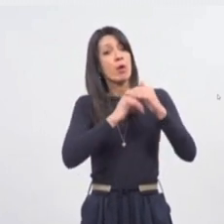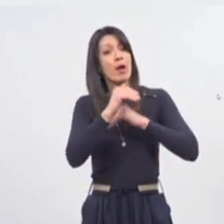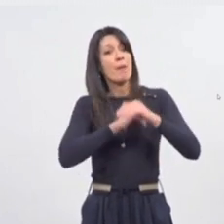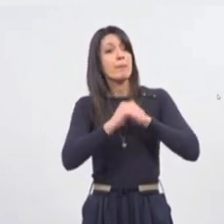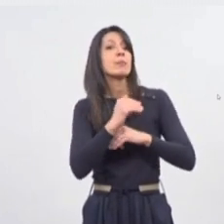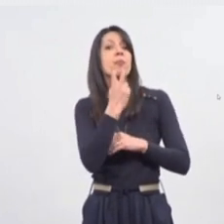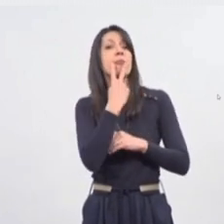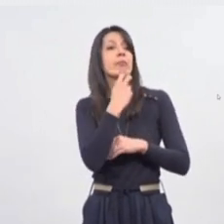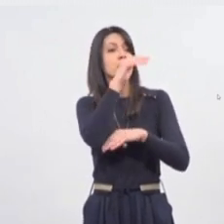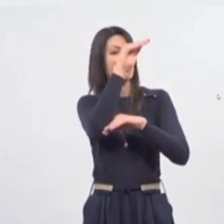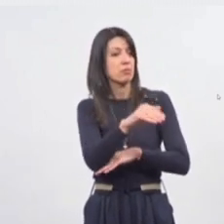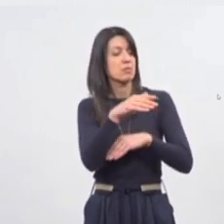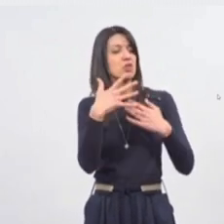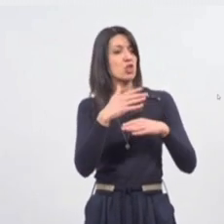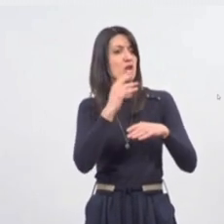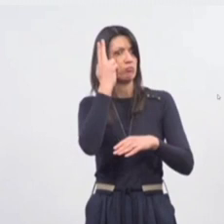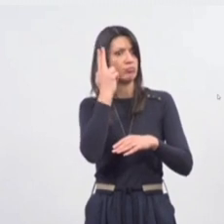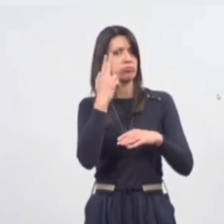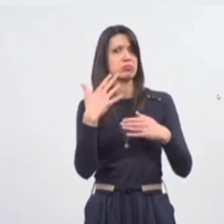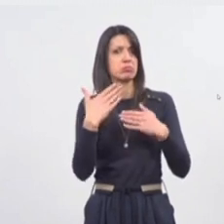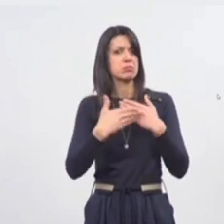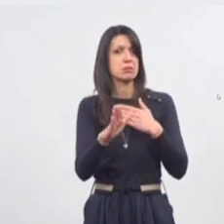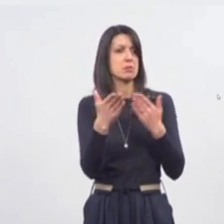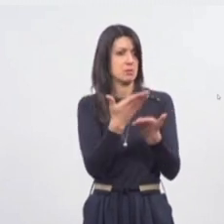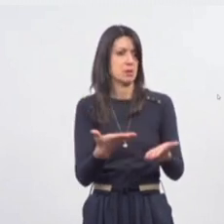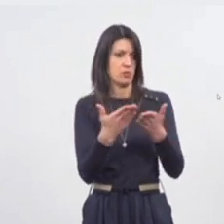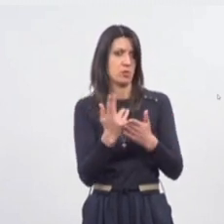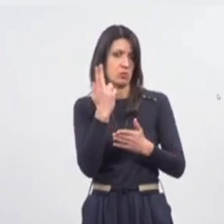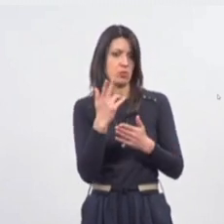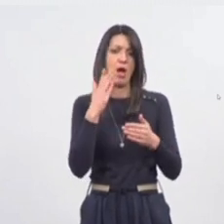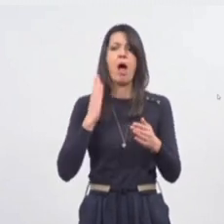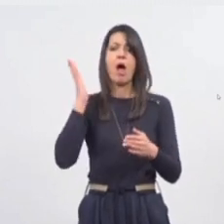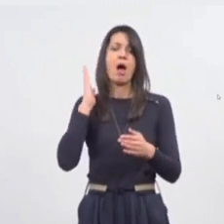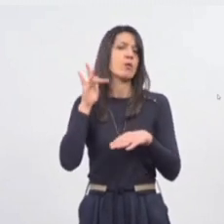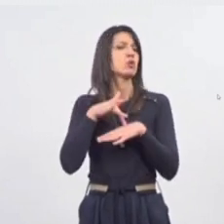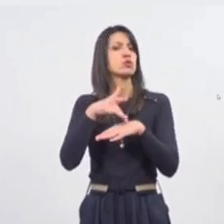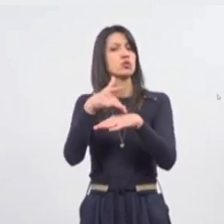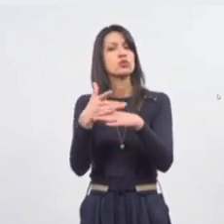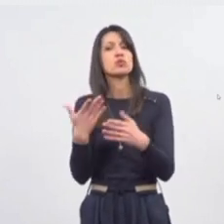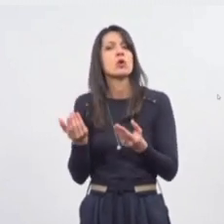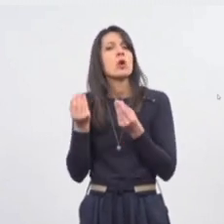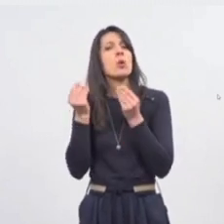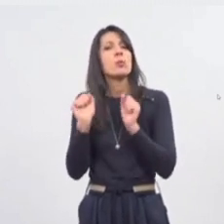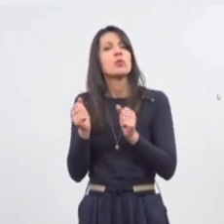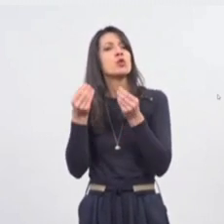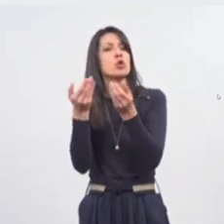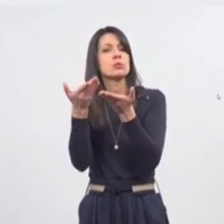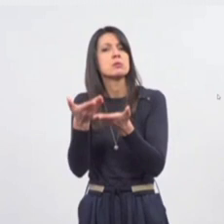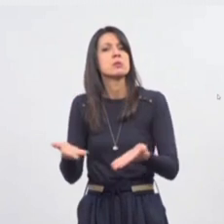aussi activé dans ces cas-là. Nous avons des exemples en Europe, pas en cas de guerre,